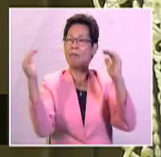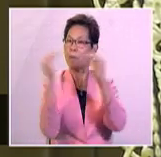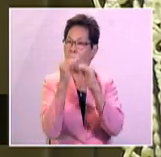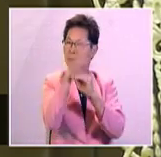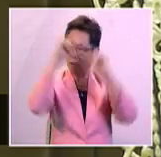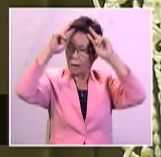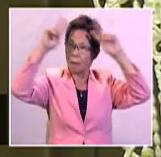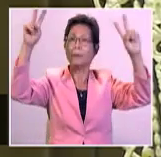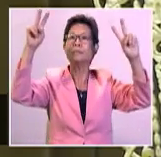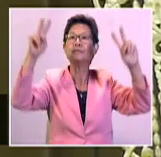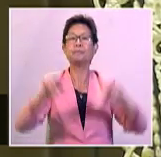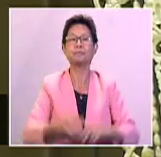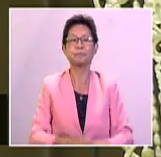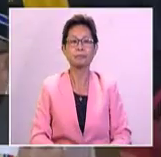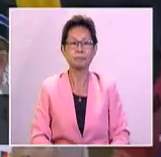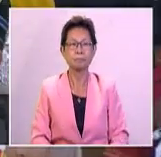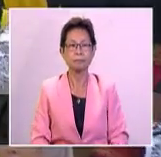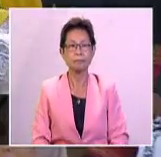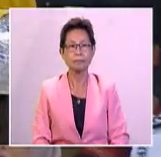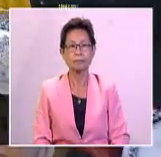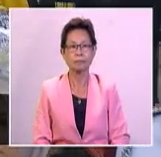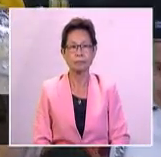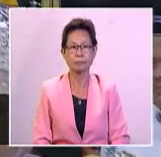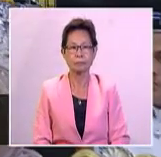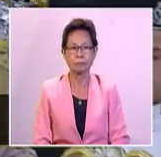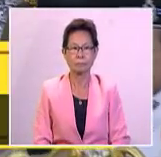dan aman. Pemerintahan